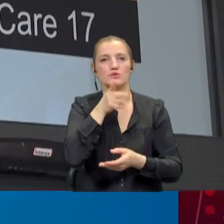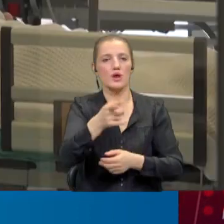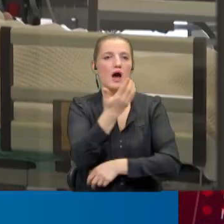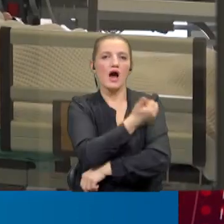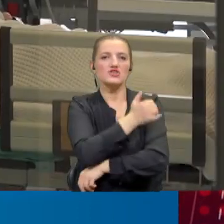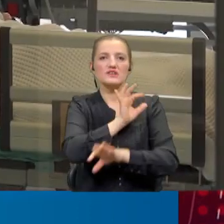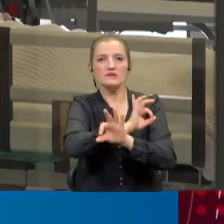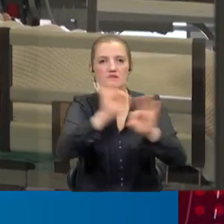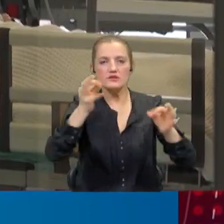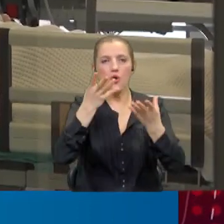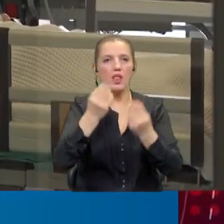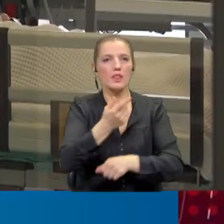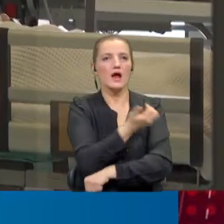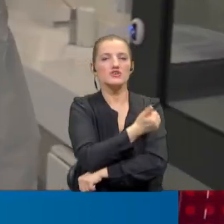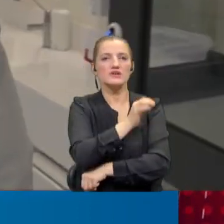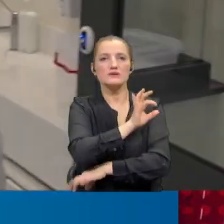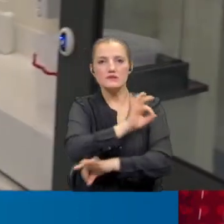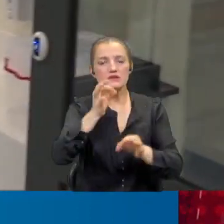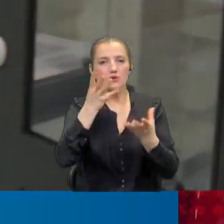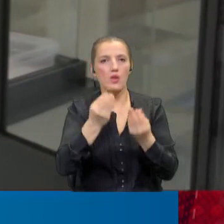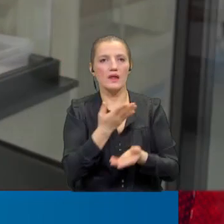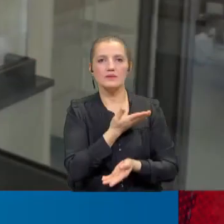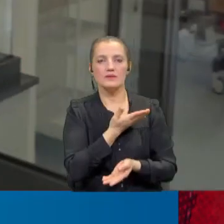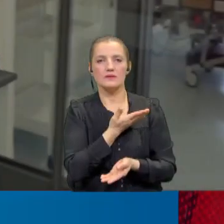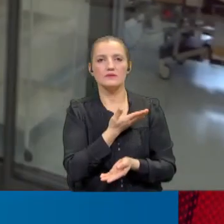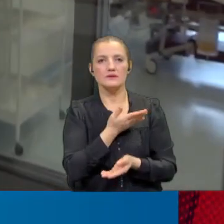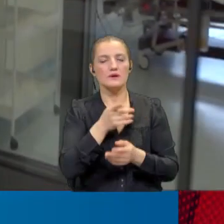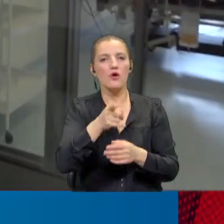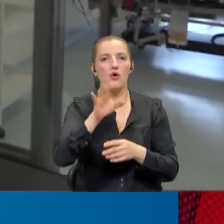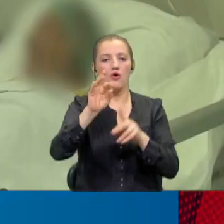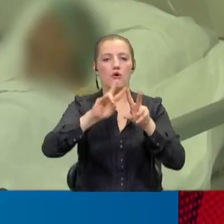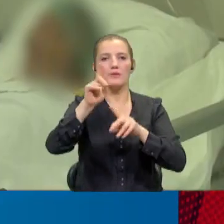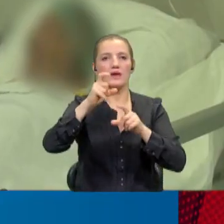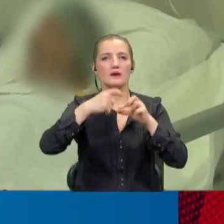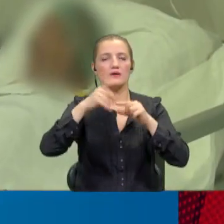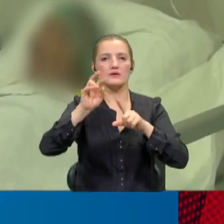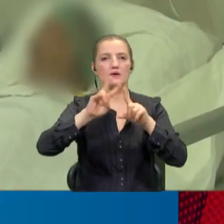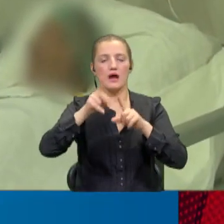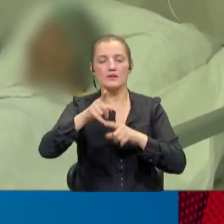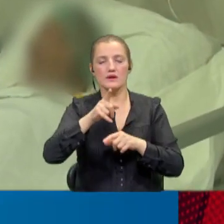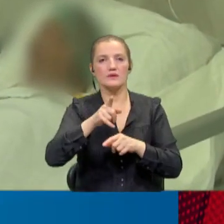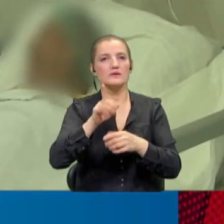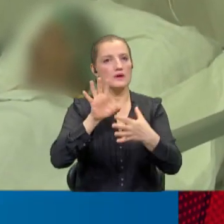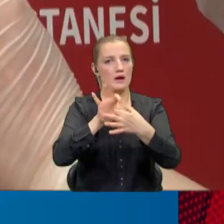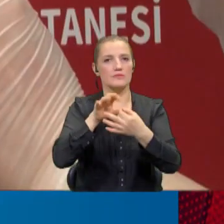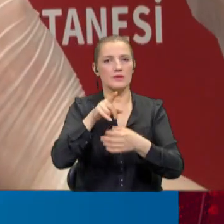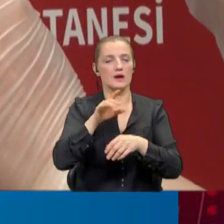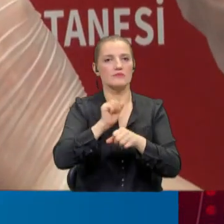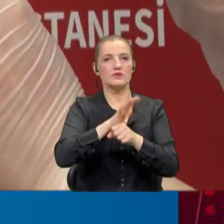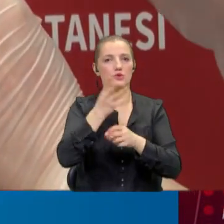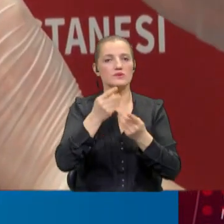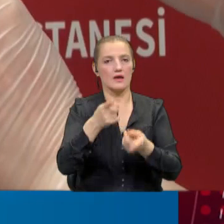öne çıkarmak istiyorum çünkü aşısız olanlar omicron var yatıyla cepte olmuş olsalar dahil